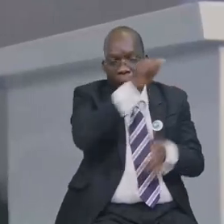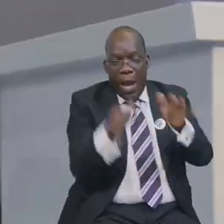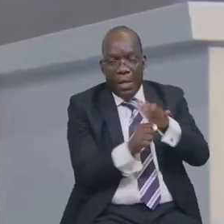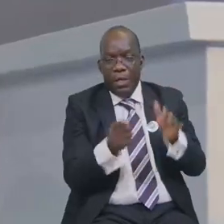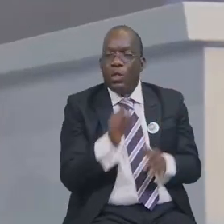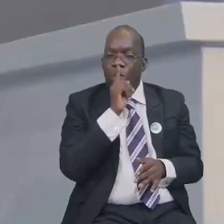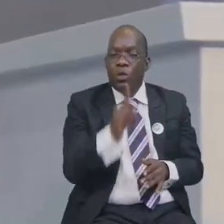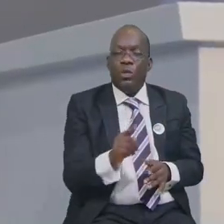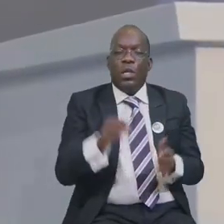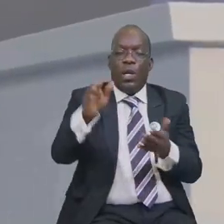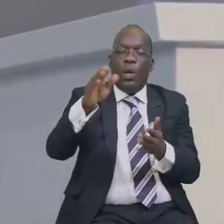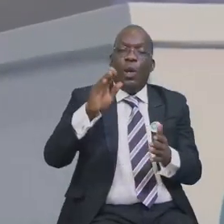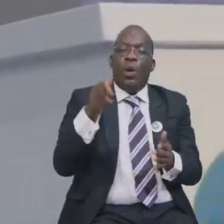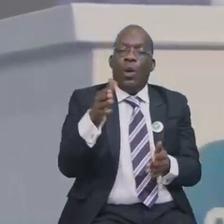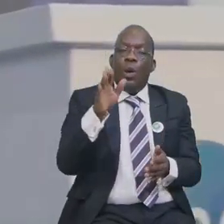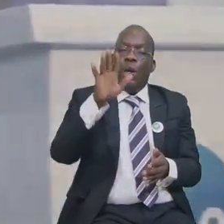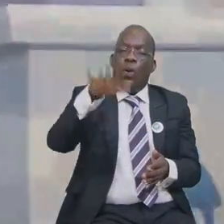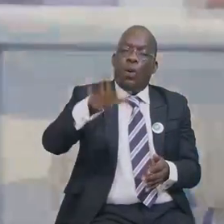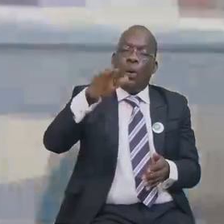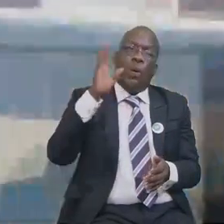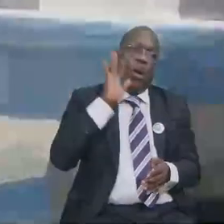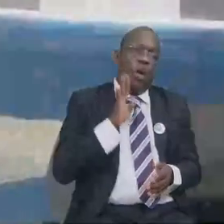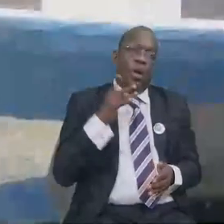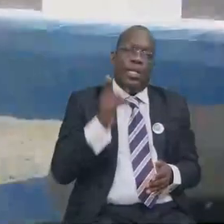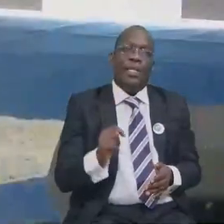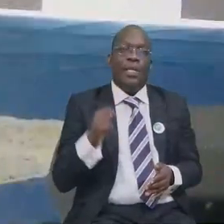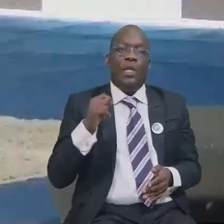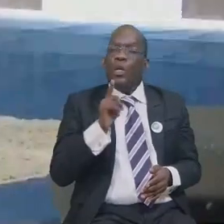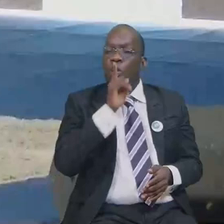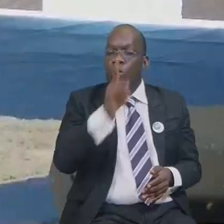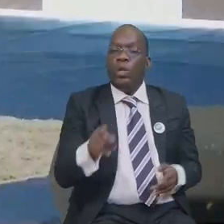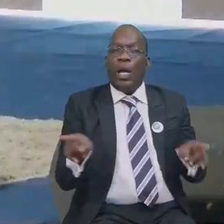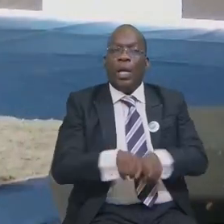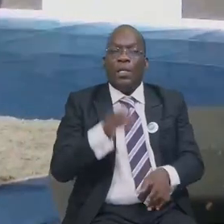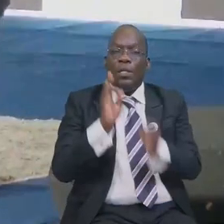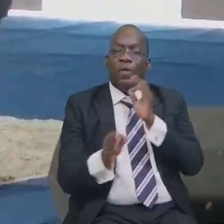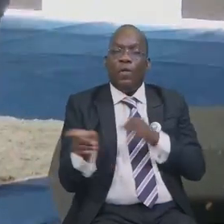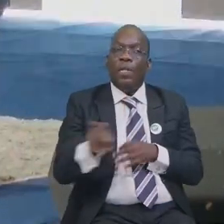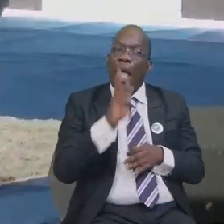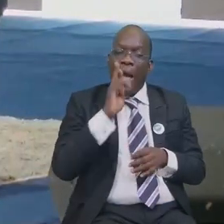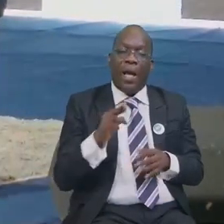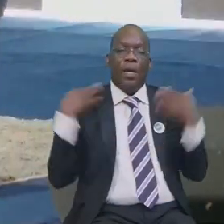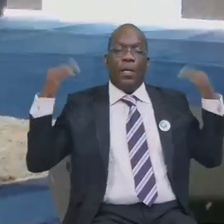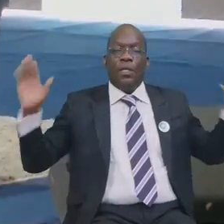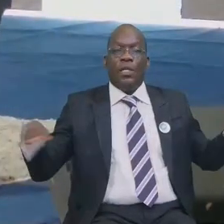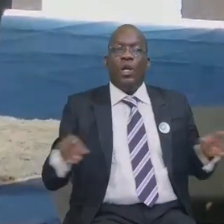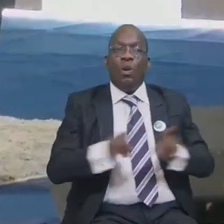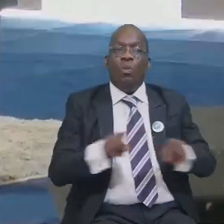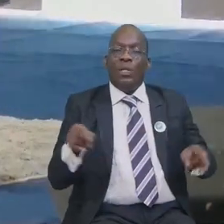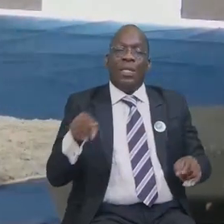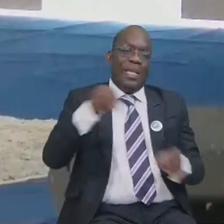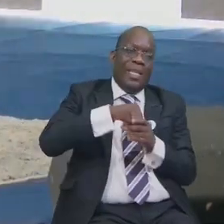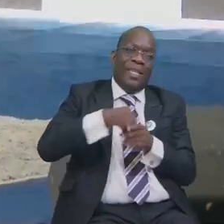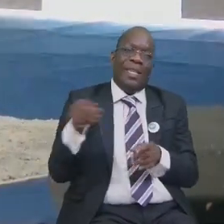renient la vérité et ils donnent la peinture à leur mensonge. Ils se passent pour des anges alors qu'ils sont plus que des